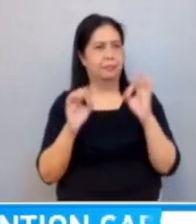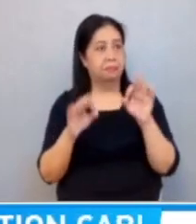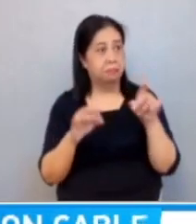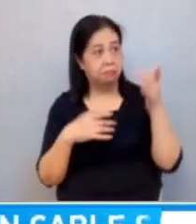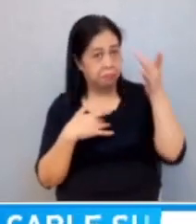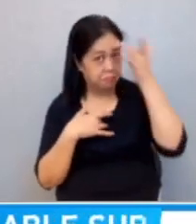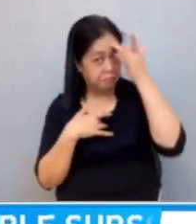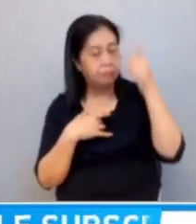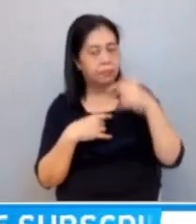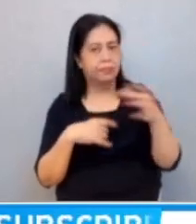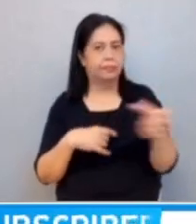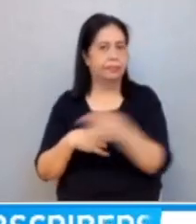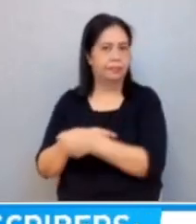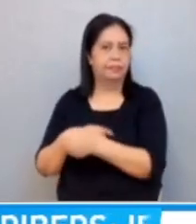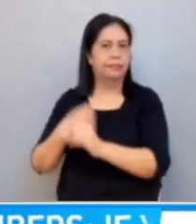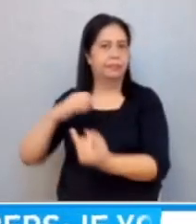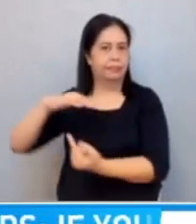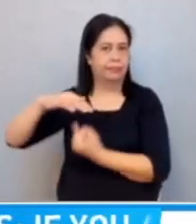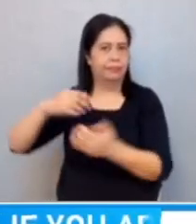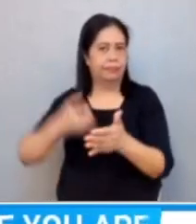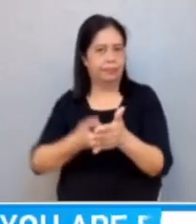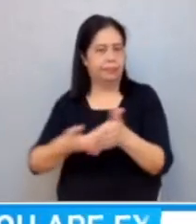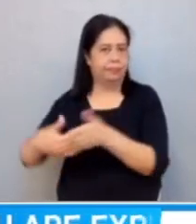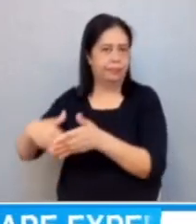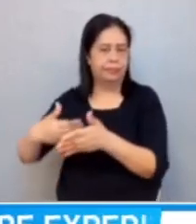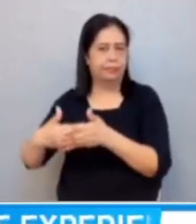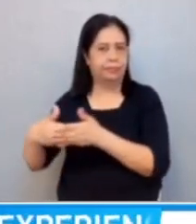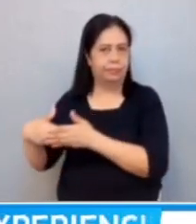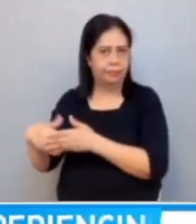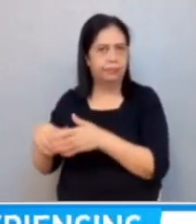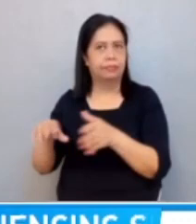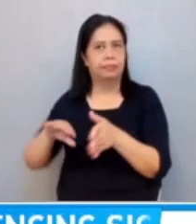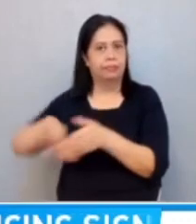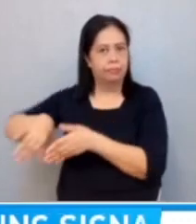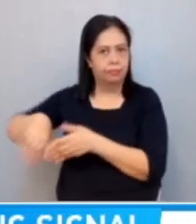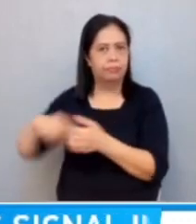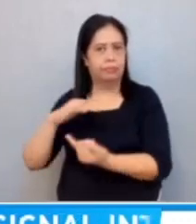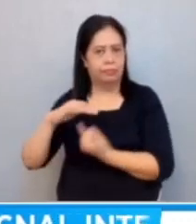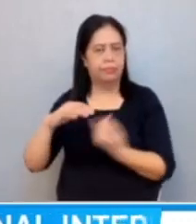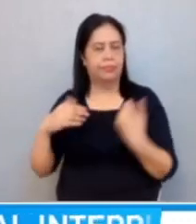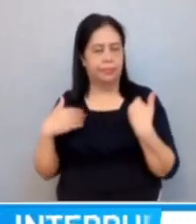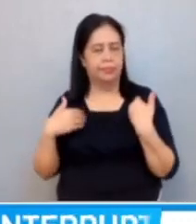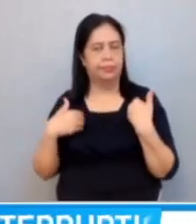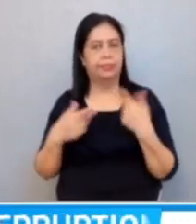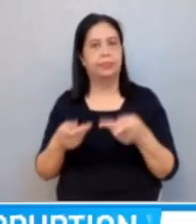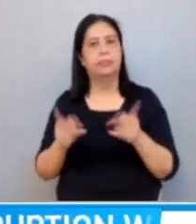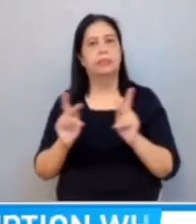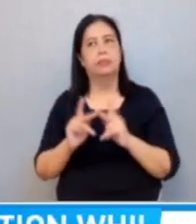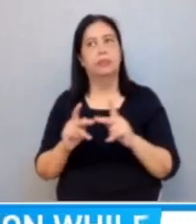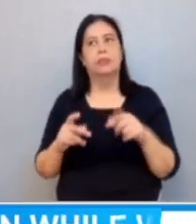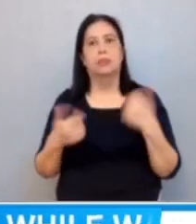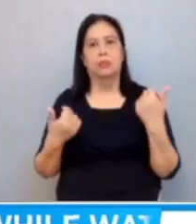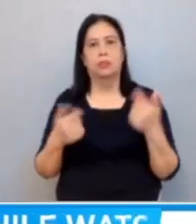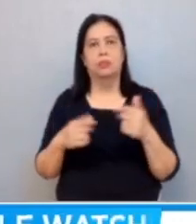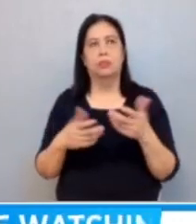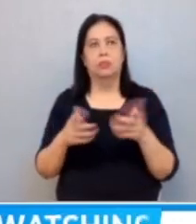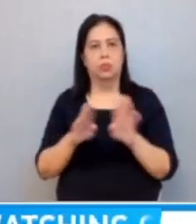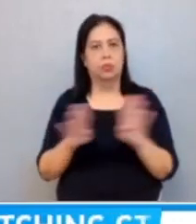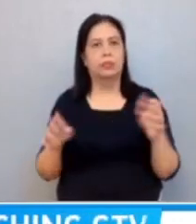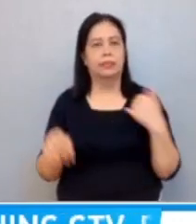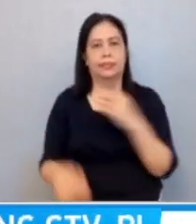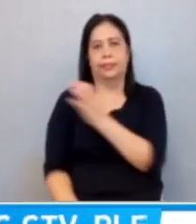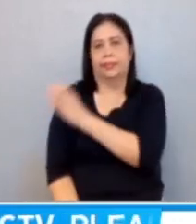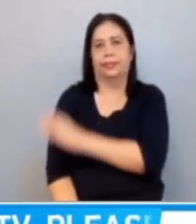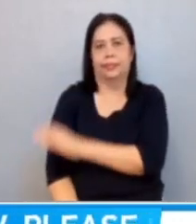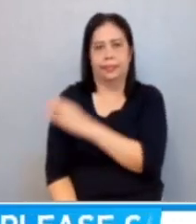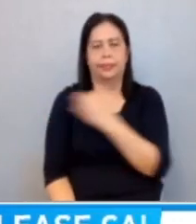pwedeng i-isolate yung mga magpapakita ng sintomas. At bukas din yung clinic nitong